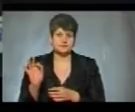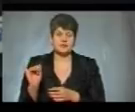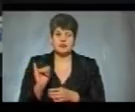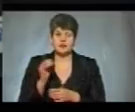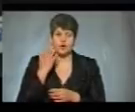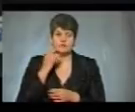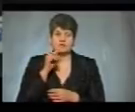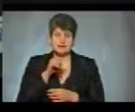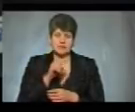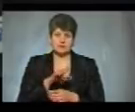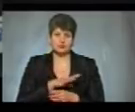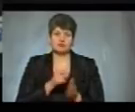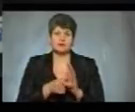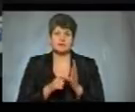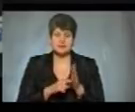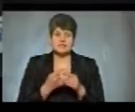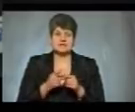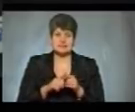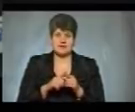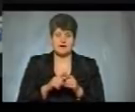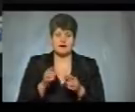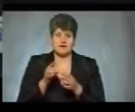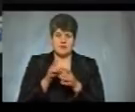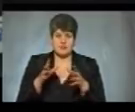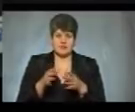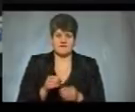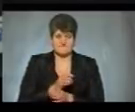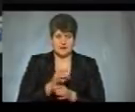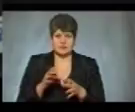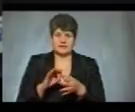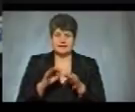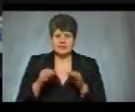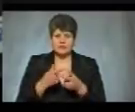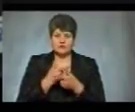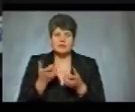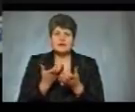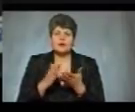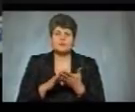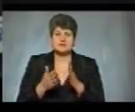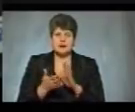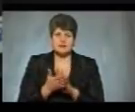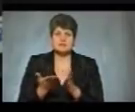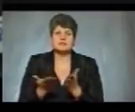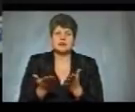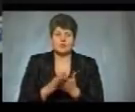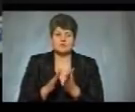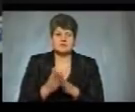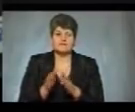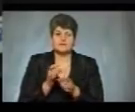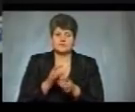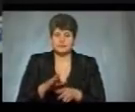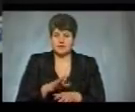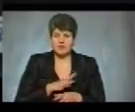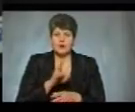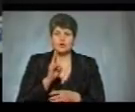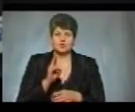вони там знаходилися в тому приміщенні, то ця граната вибухнула. Більш детальної інформації, які саме обставини, за яких обставин вона вибухнула, хто